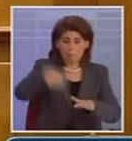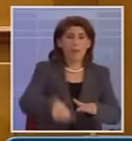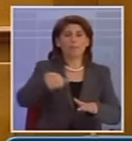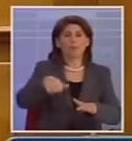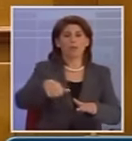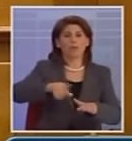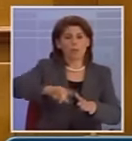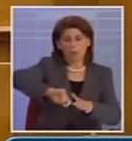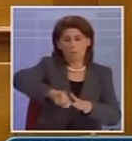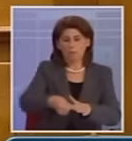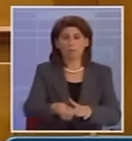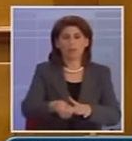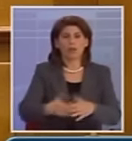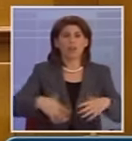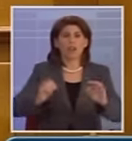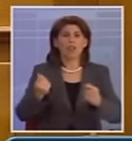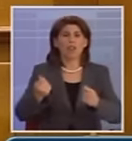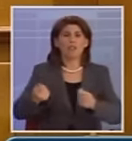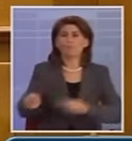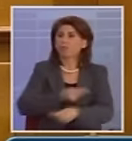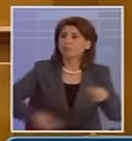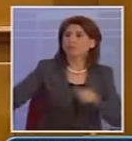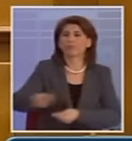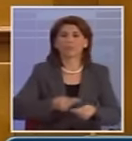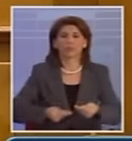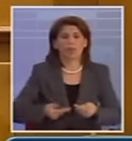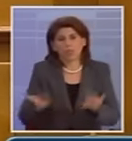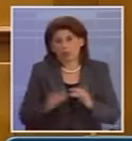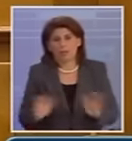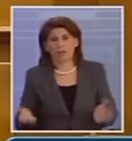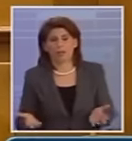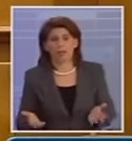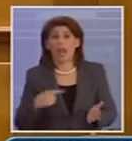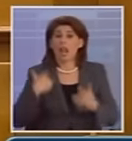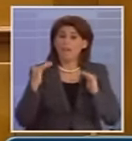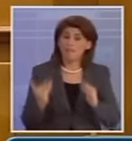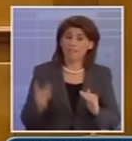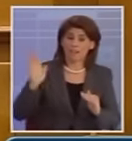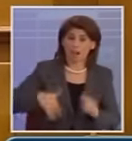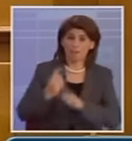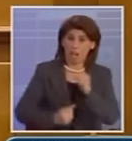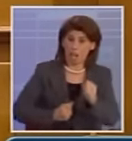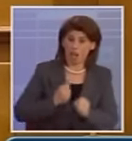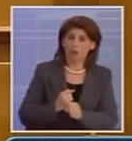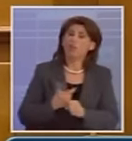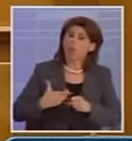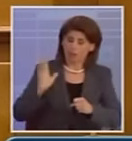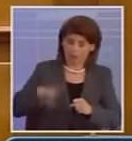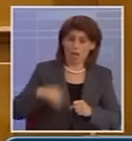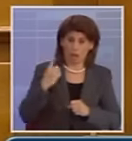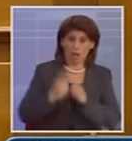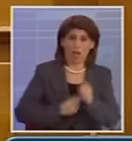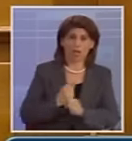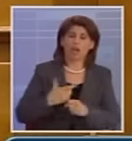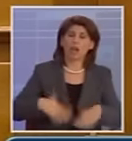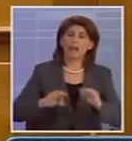αρκεί να το γυρίσεις για να αρχίσουν να τρέχουν τα λεφτά στους δρόμους. Αλλά η κατάσταση τον τελευταίο χρόνο άρχισε πραγματικά να βελτιώνεται. Και